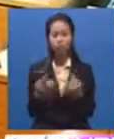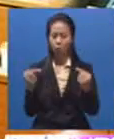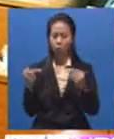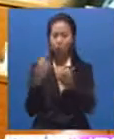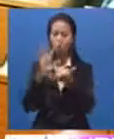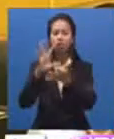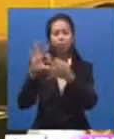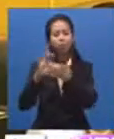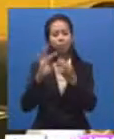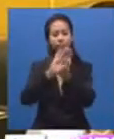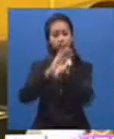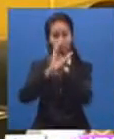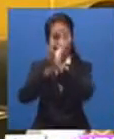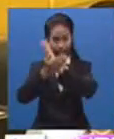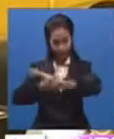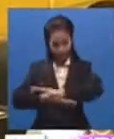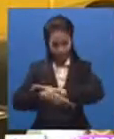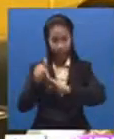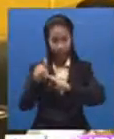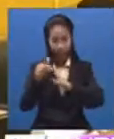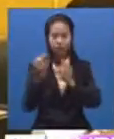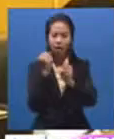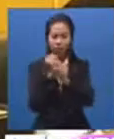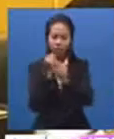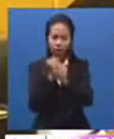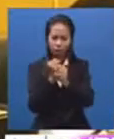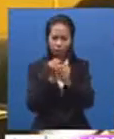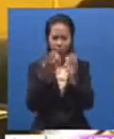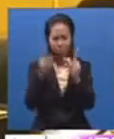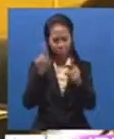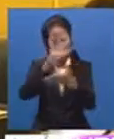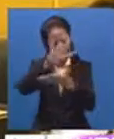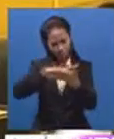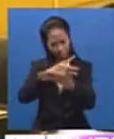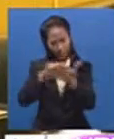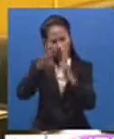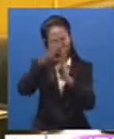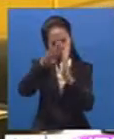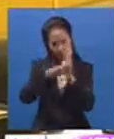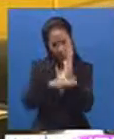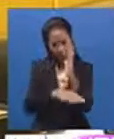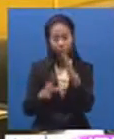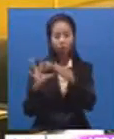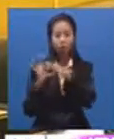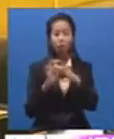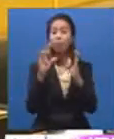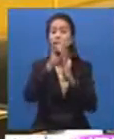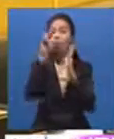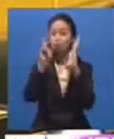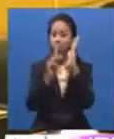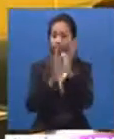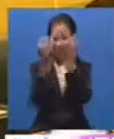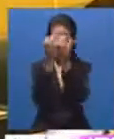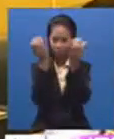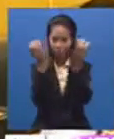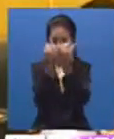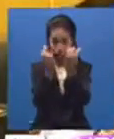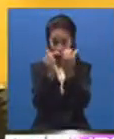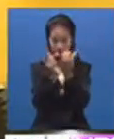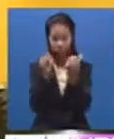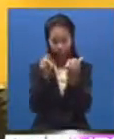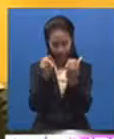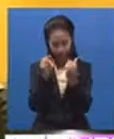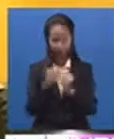ปฏิรูปประเทศและจัดทำร่างรัฐธธรรมนูญเป็นช่องทางให้ประชาชนเข้ามามีส่วนร่วมผ่านทางศูนย์รับเรื่องราว